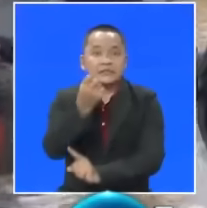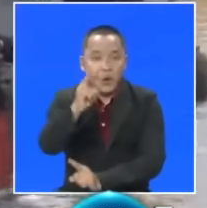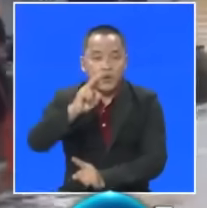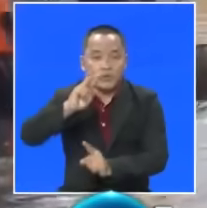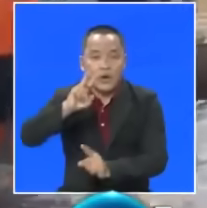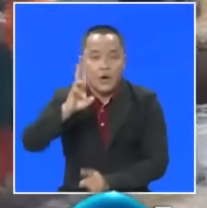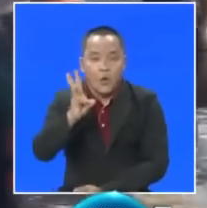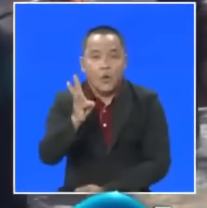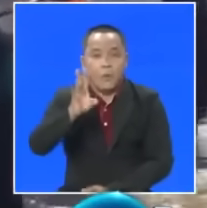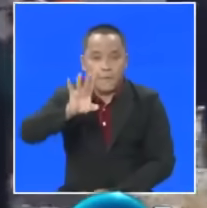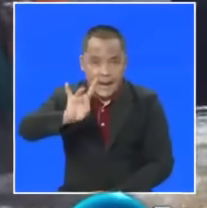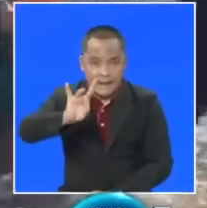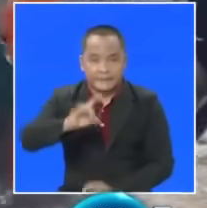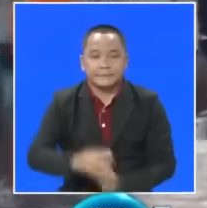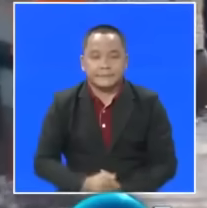ธ์